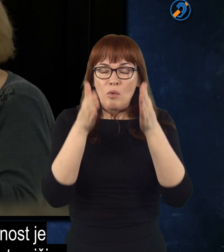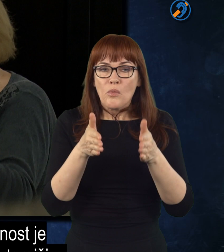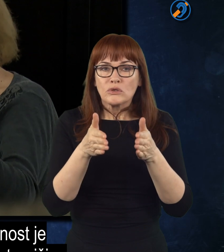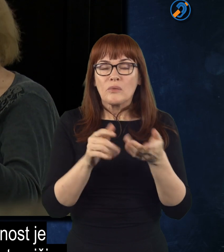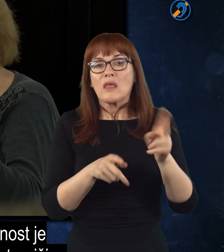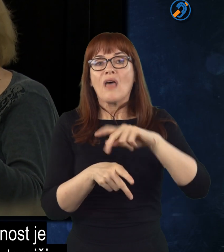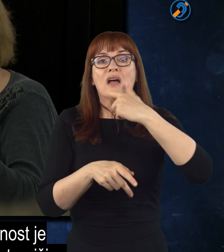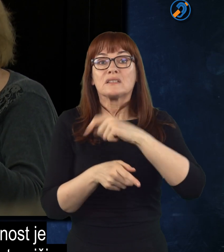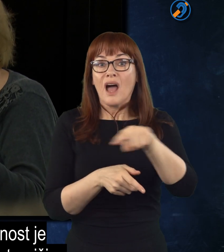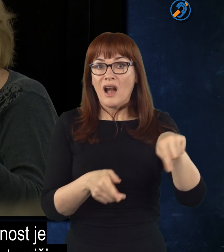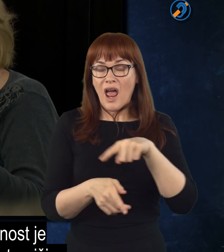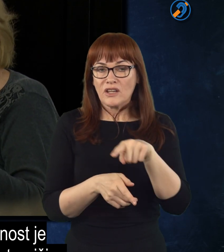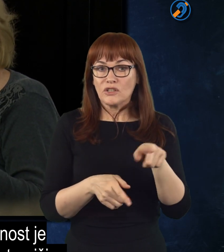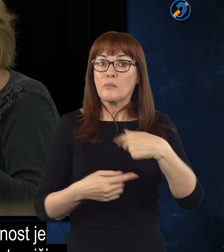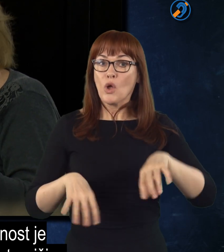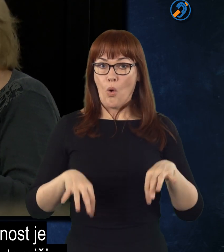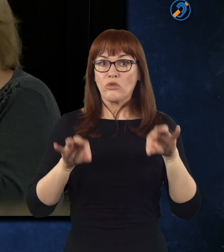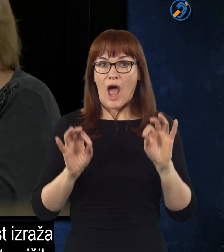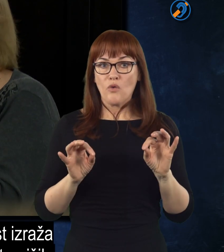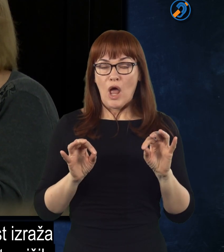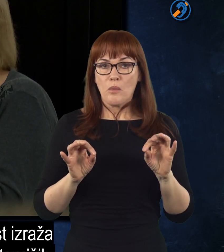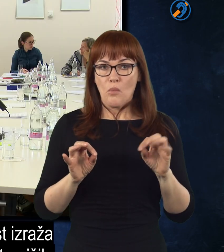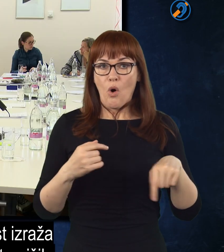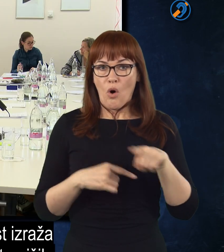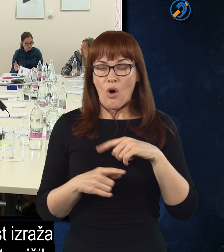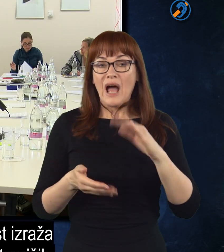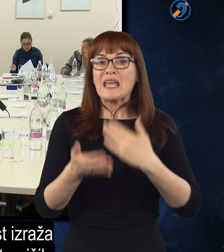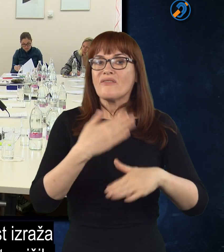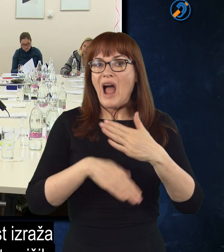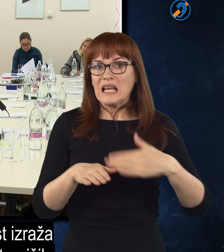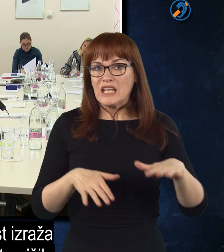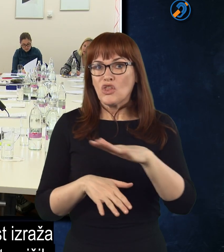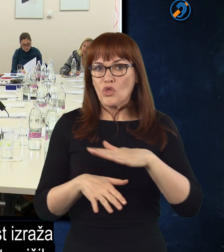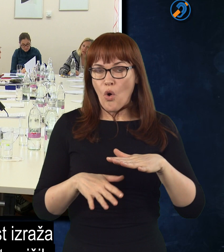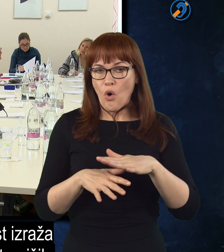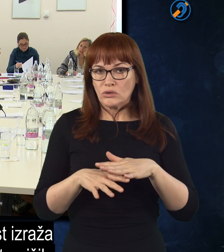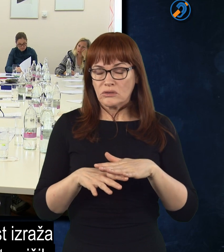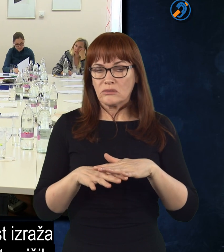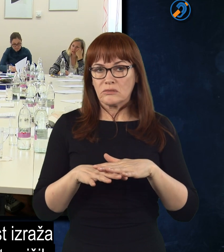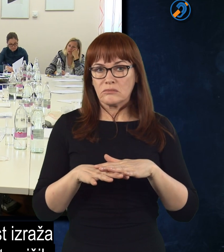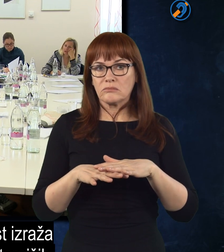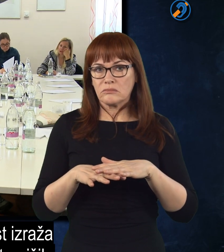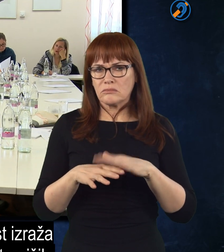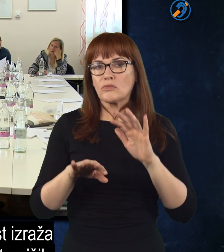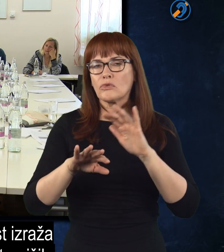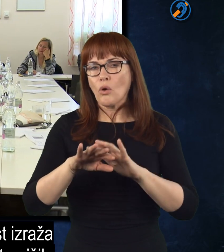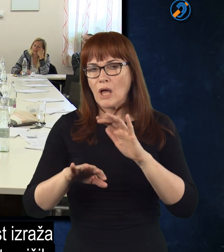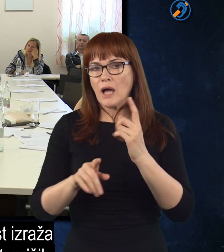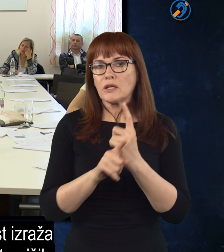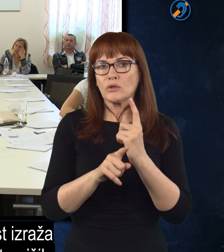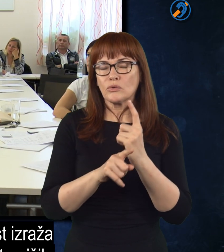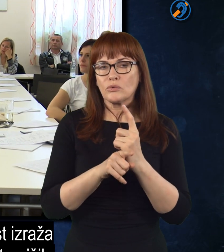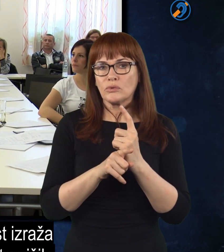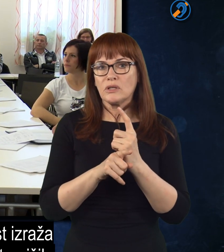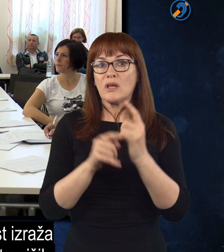pozornost najstarejšim, kajti ugotavljamo, da invalidnost se